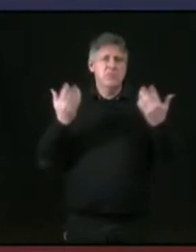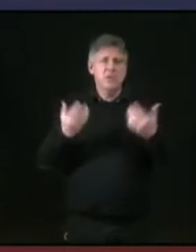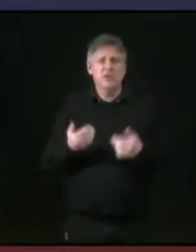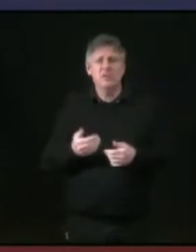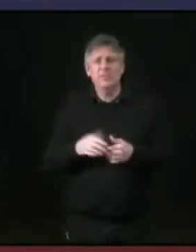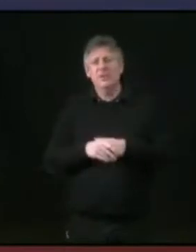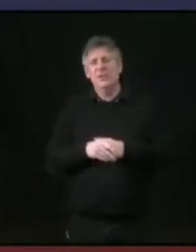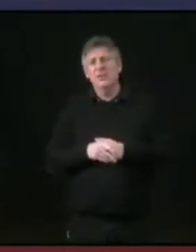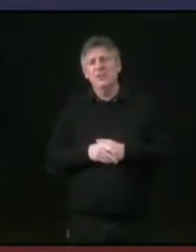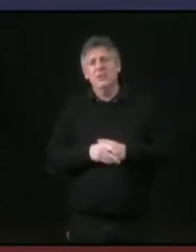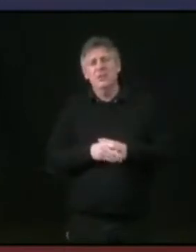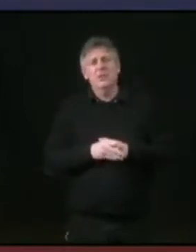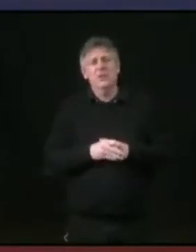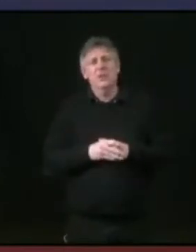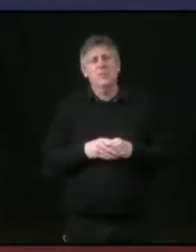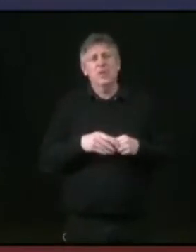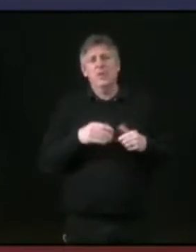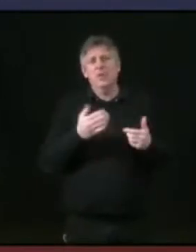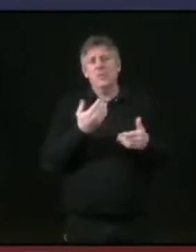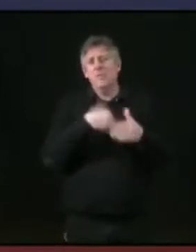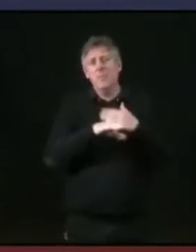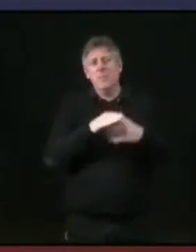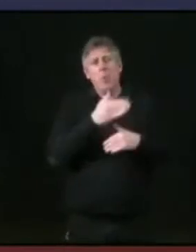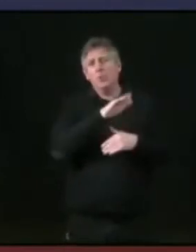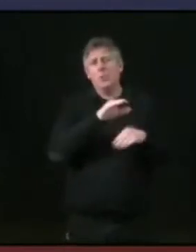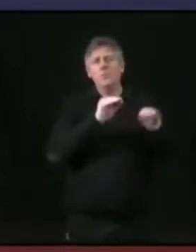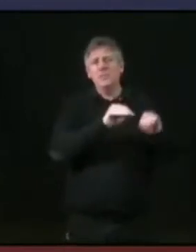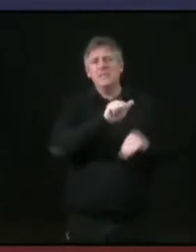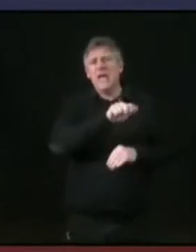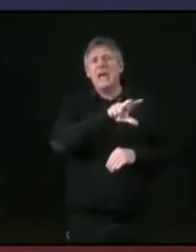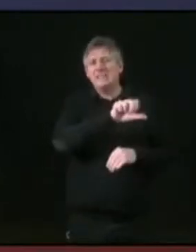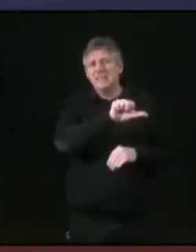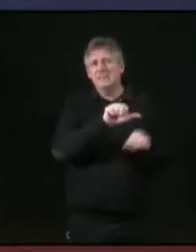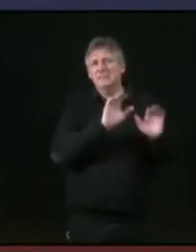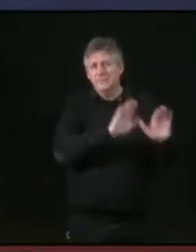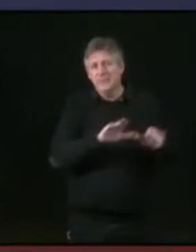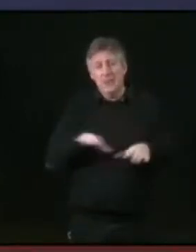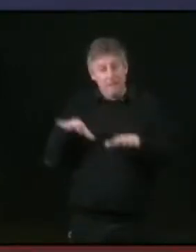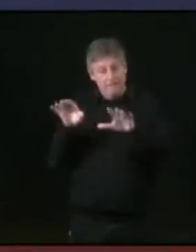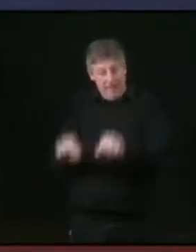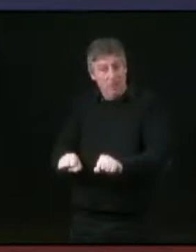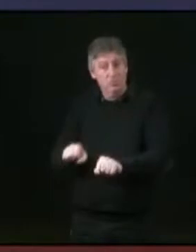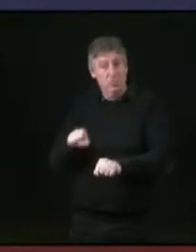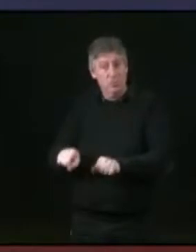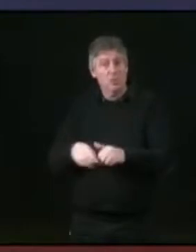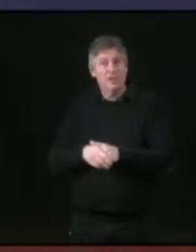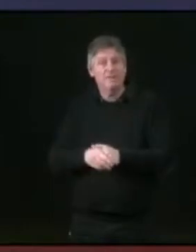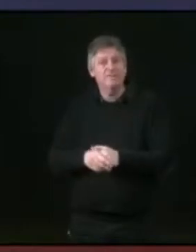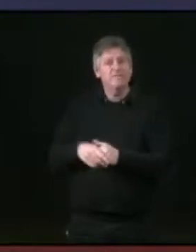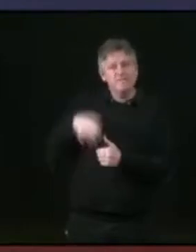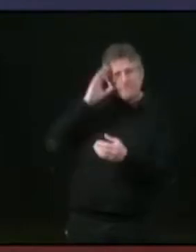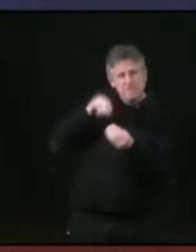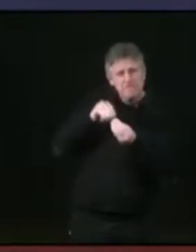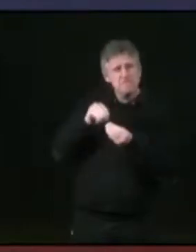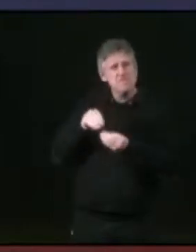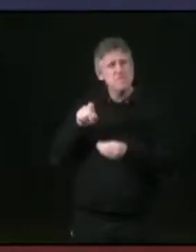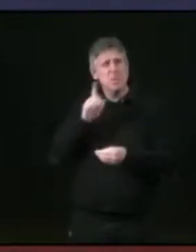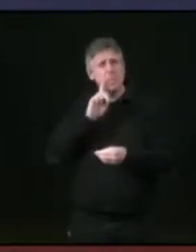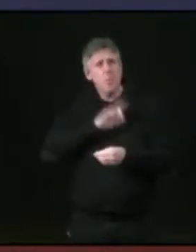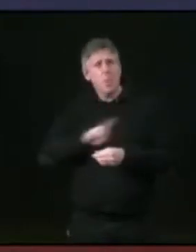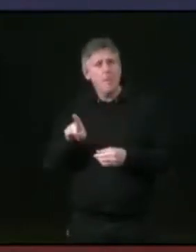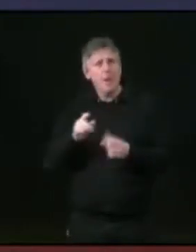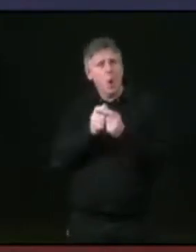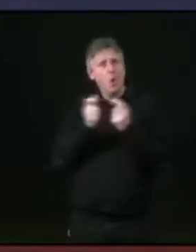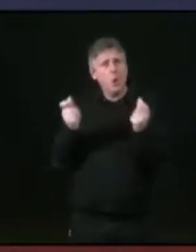s'installe à AXA, dans la boutique AXA en tant que telle. Et donc, quand cette préemption est arrivée, je me suis dit, tiens, j'ai peut-être l'opportunité de mettre